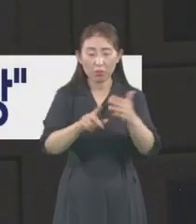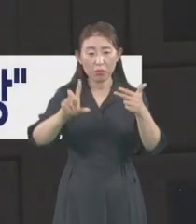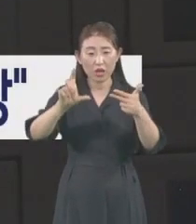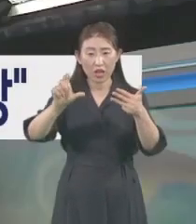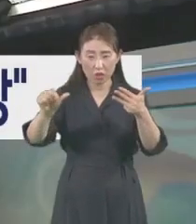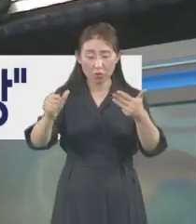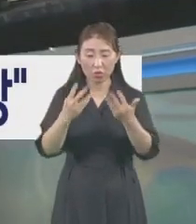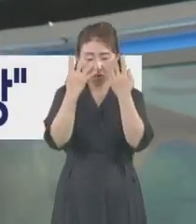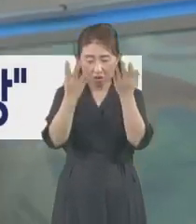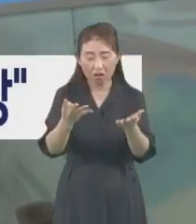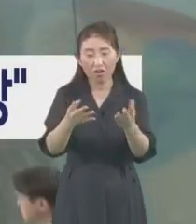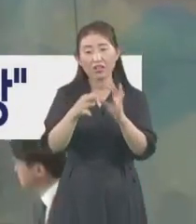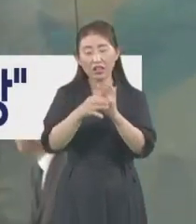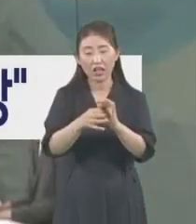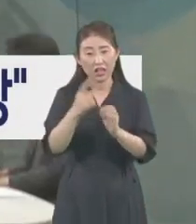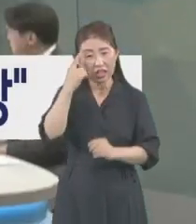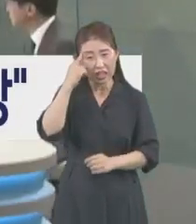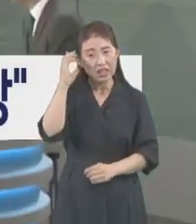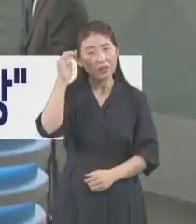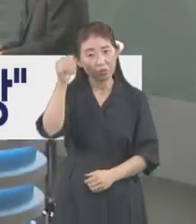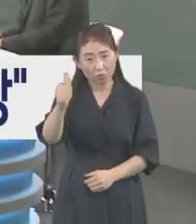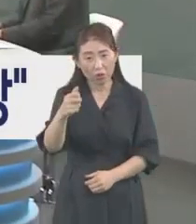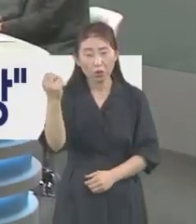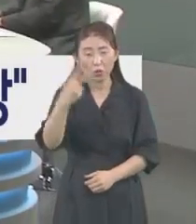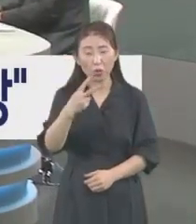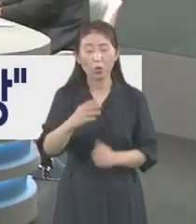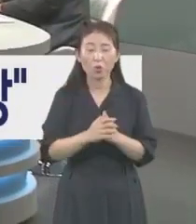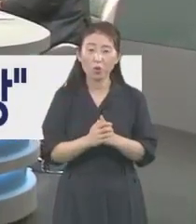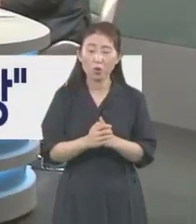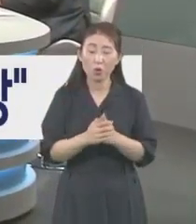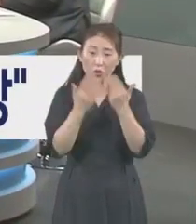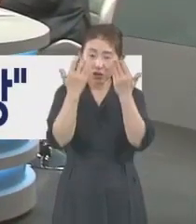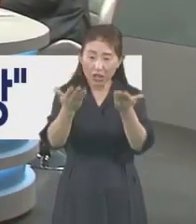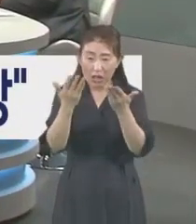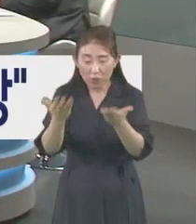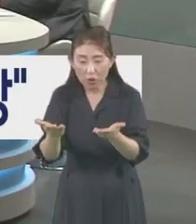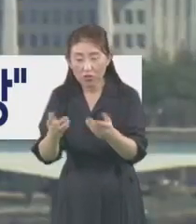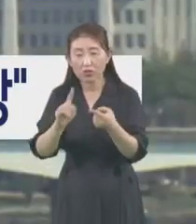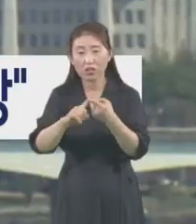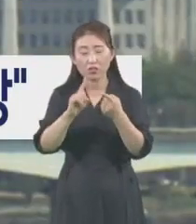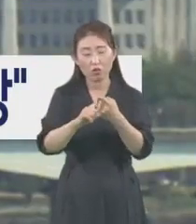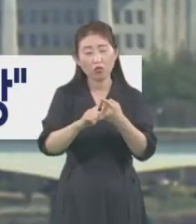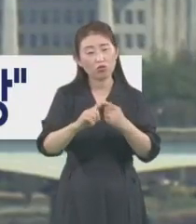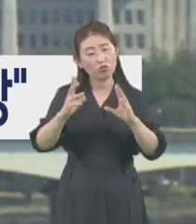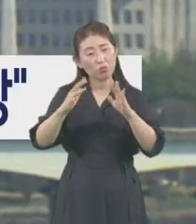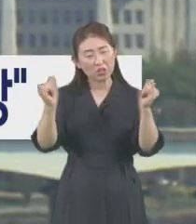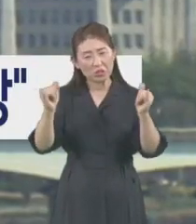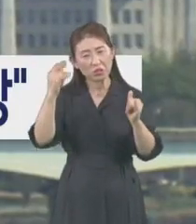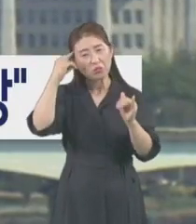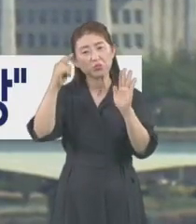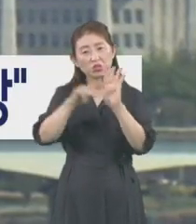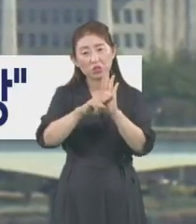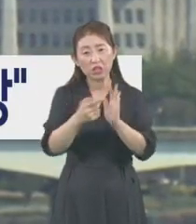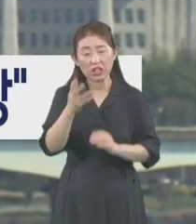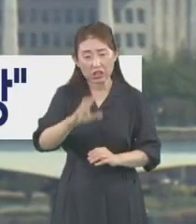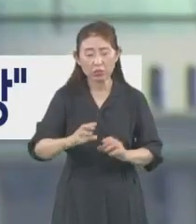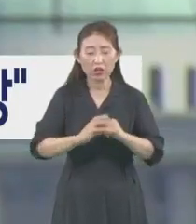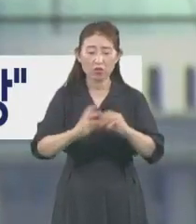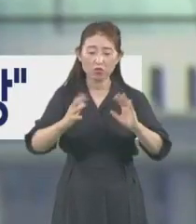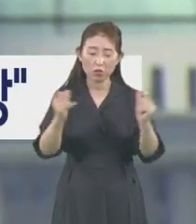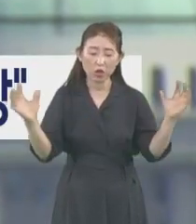특별 사면에서 이명박 전 대통령을 포함해 사면에 대한 국민 여론은 좋지 않지만 국민 통합 차원에서